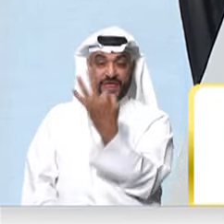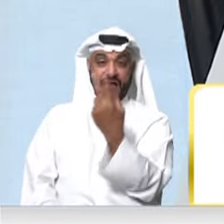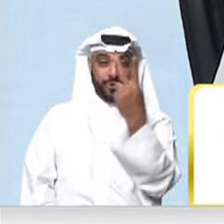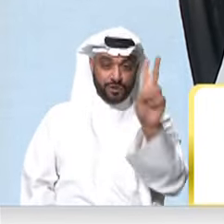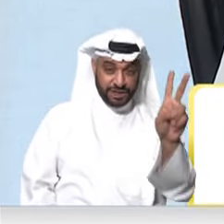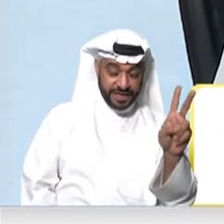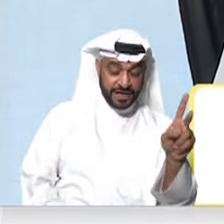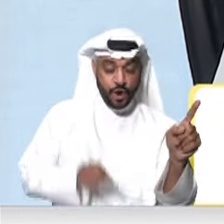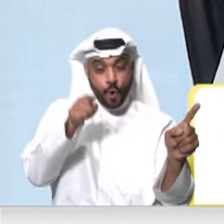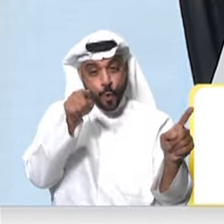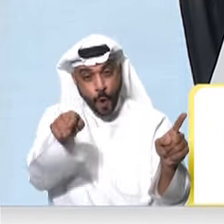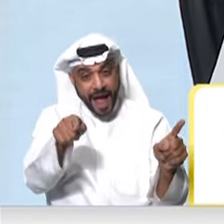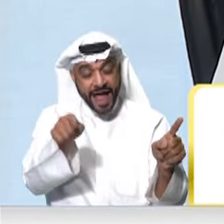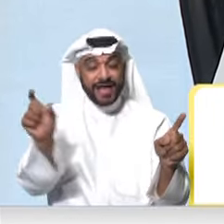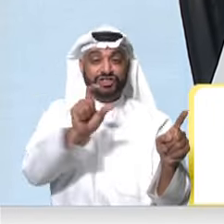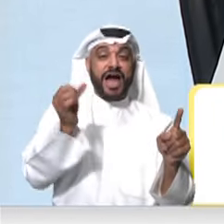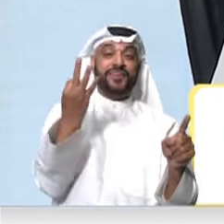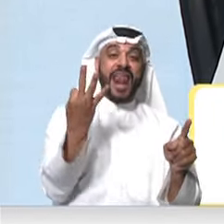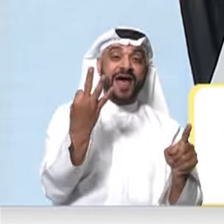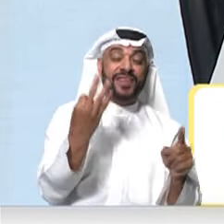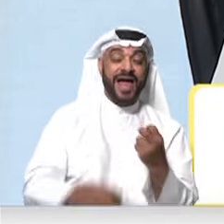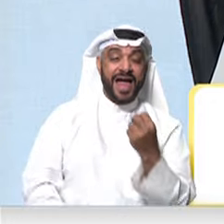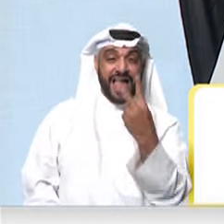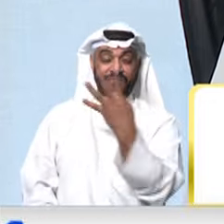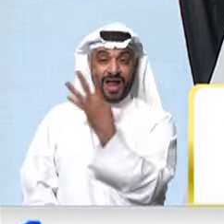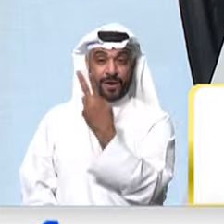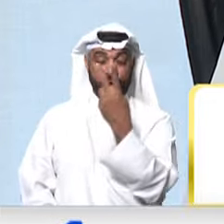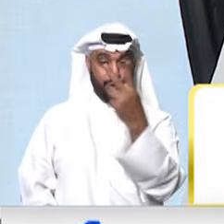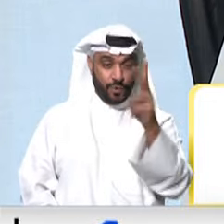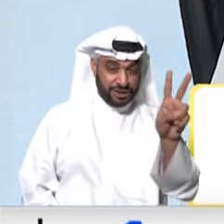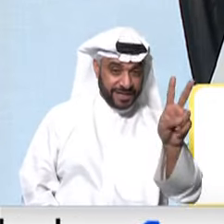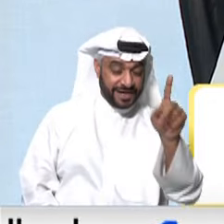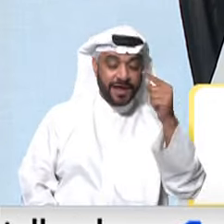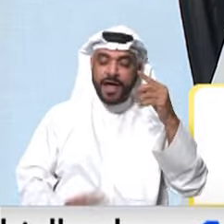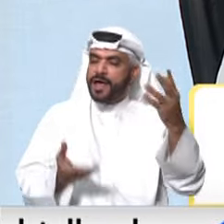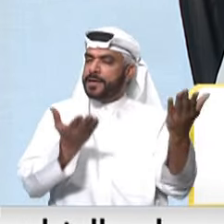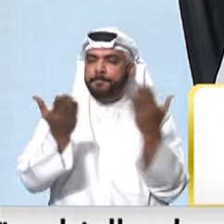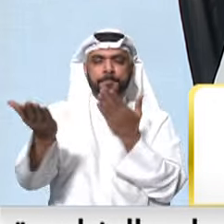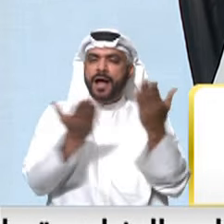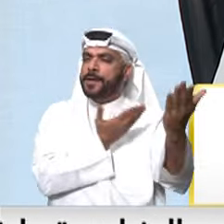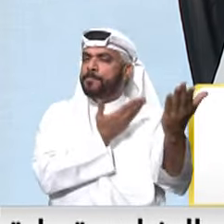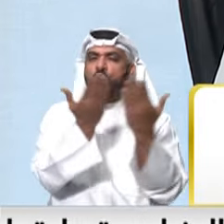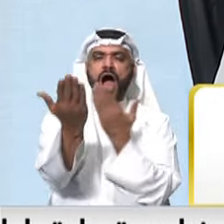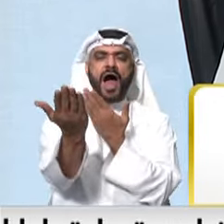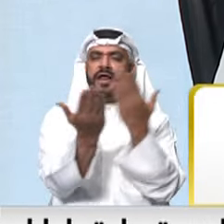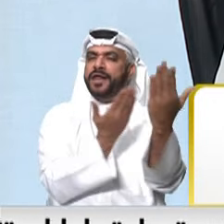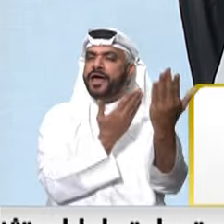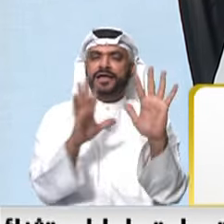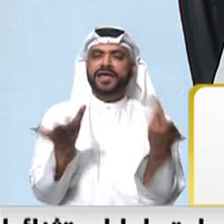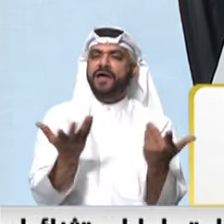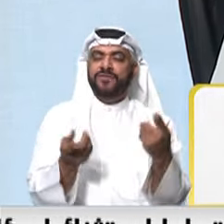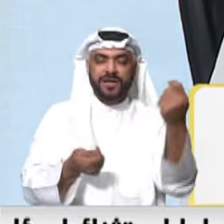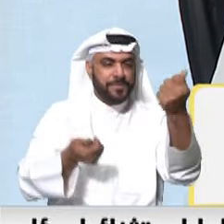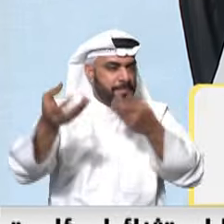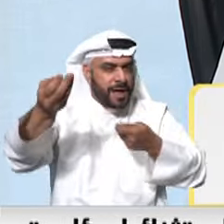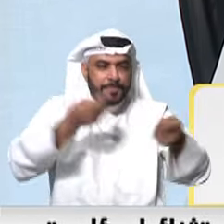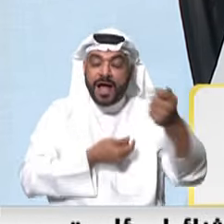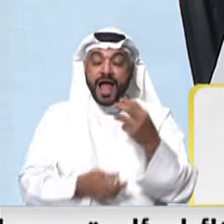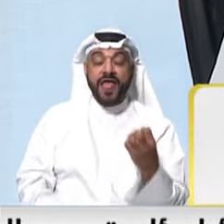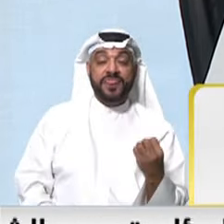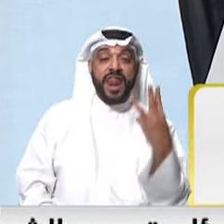2024 راح نشوف ان التداول كان بشهر 3 سنه 2023 20 307